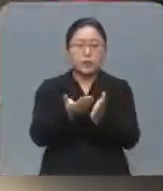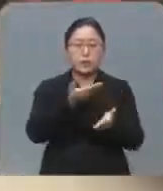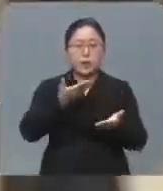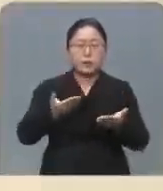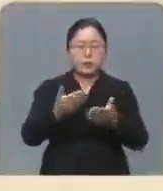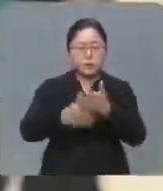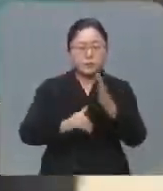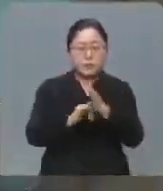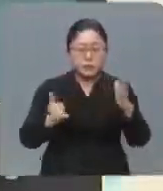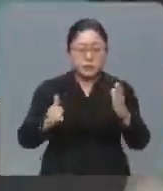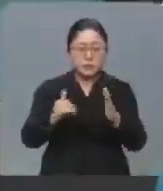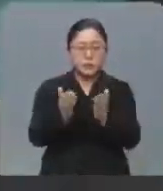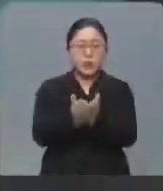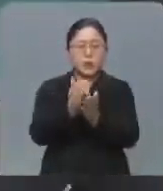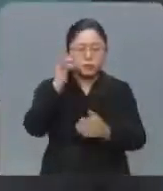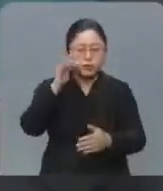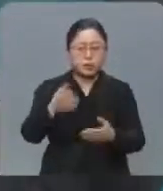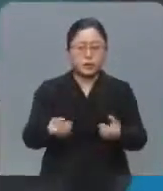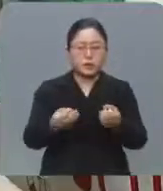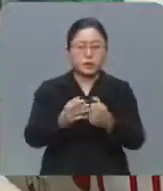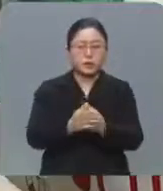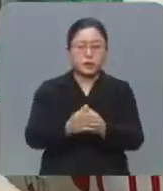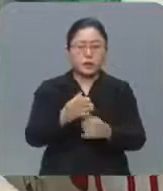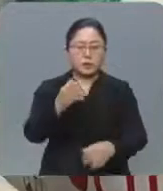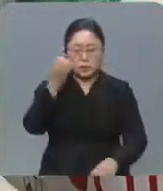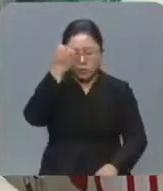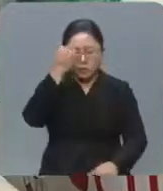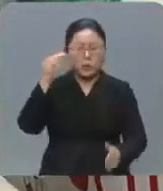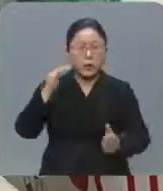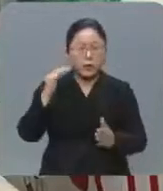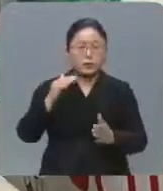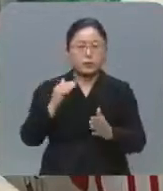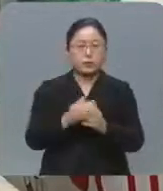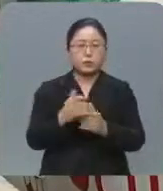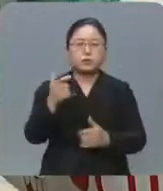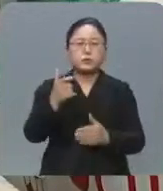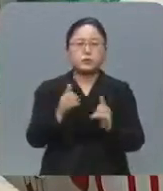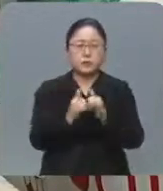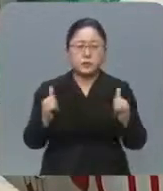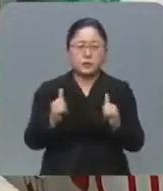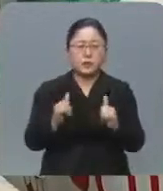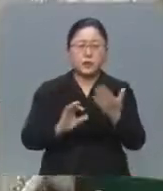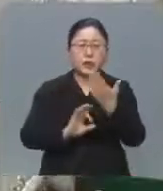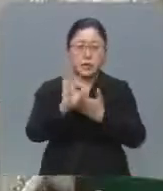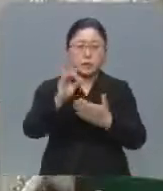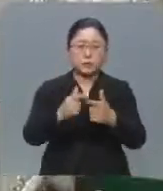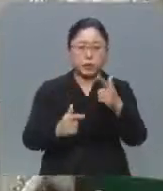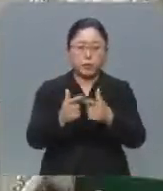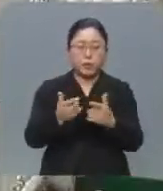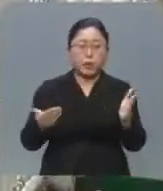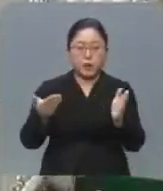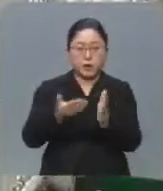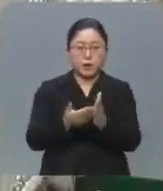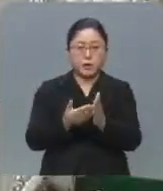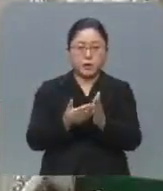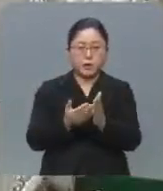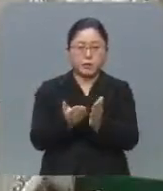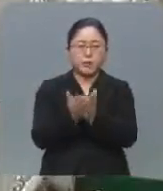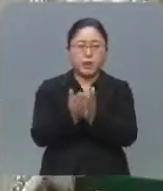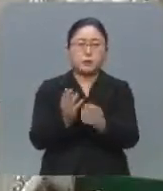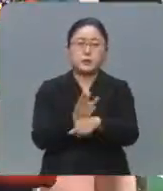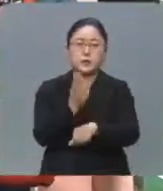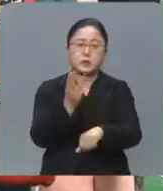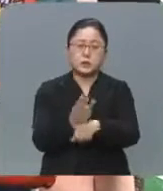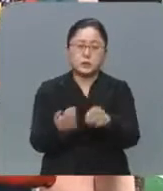유가족들의 선상 추모식이었습니다. 단원고 희생자 유가족 등 60여 명은 오전에 목포항에서 100길로 3시간 거리에